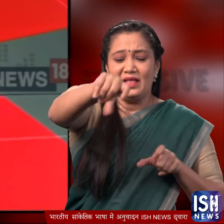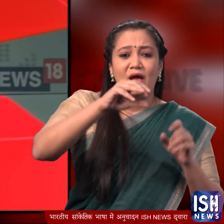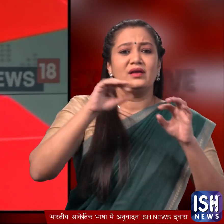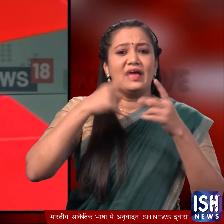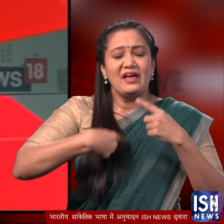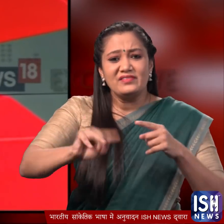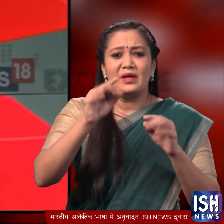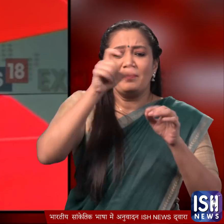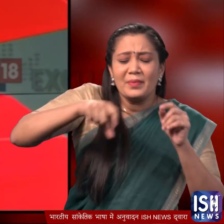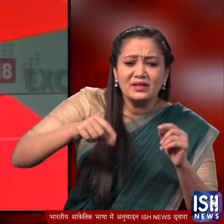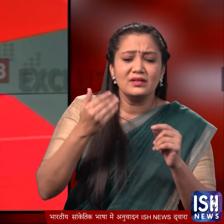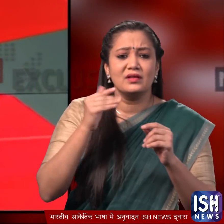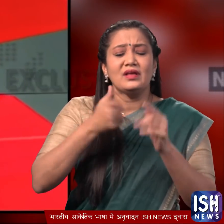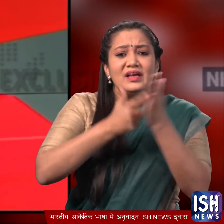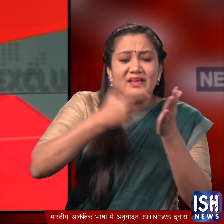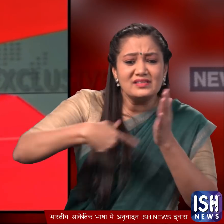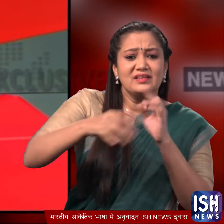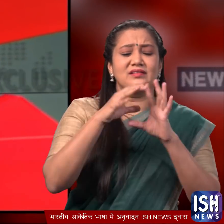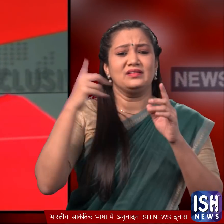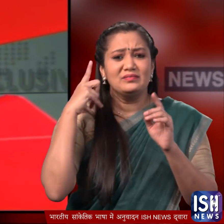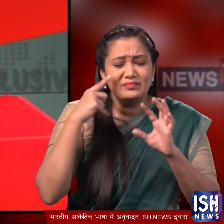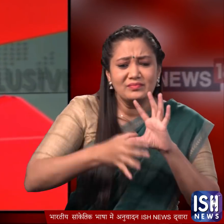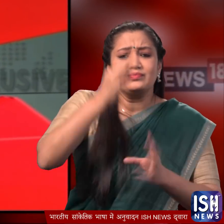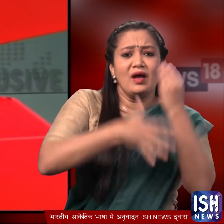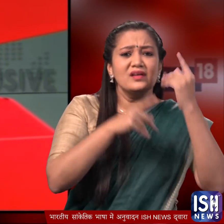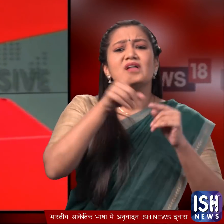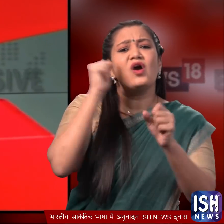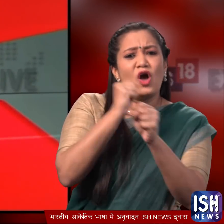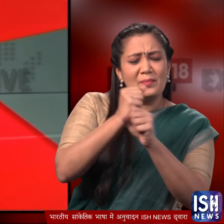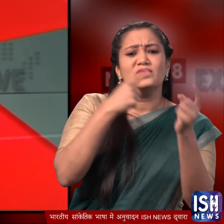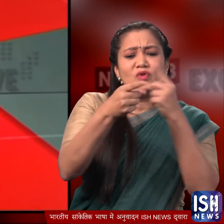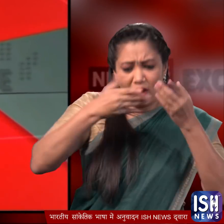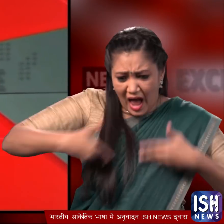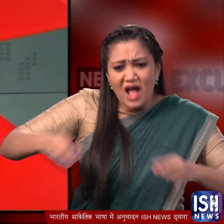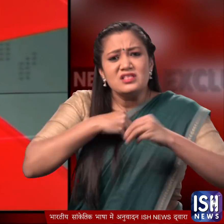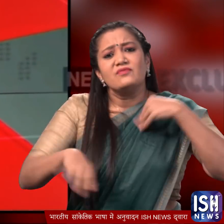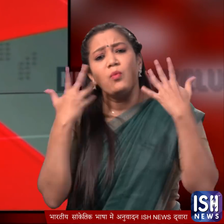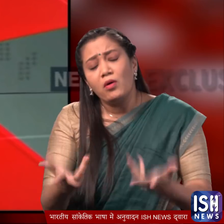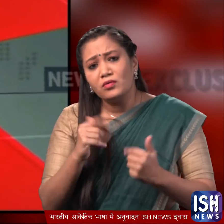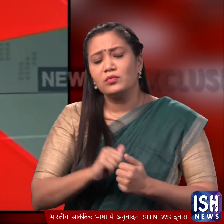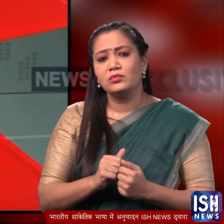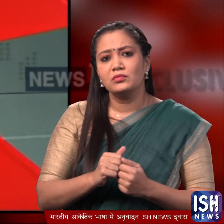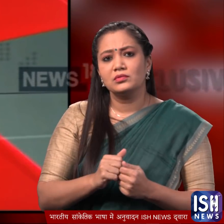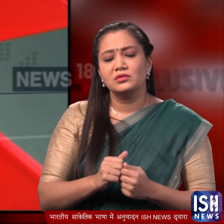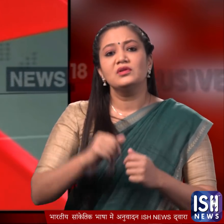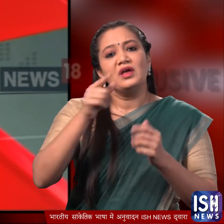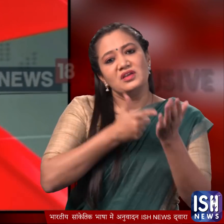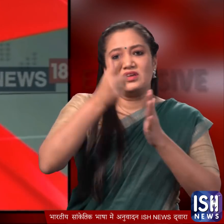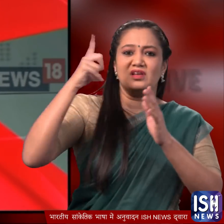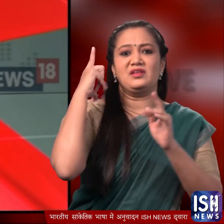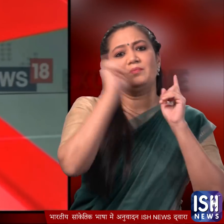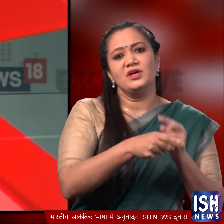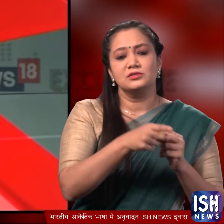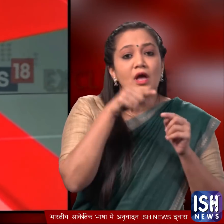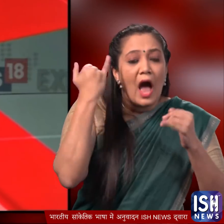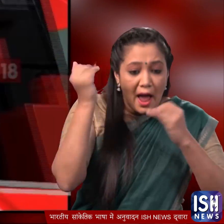दिहाड़ी मजदूर सब एक ही सवाल पूछ रहे हैं कि किसान संगठनों की लड़ाई सरकार से है तो उसकी सजा हम क्यों भुगतें? जवाब किसान नेताओं को ही देना होगा,